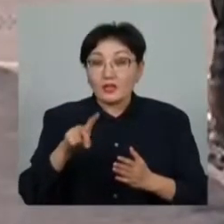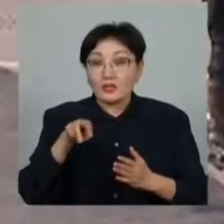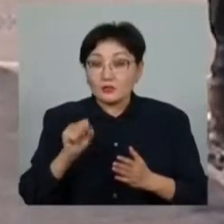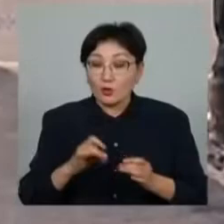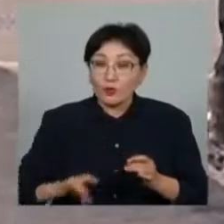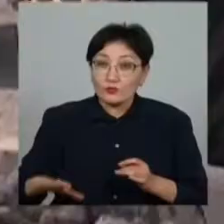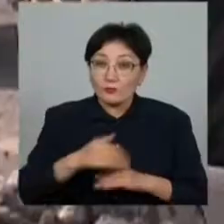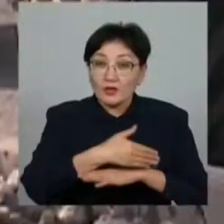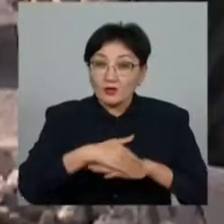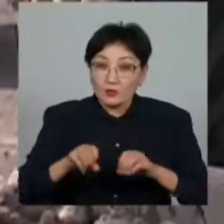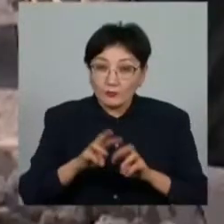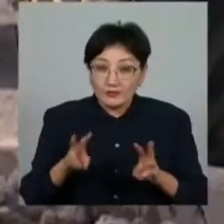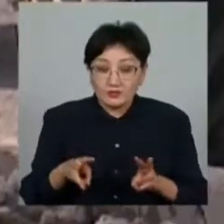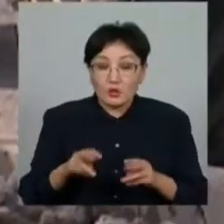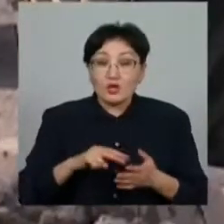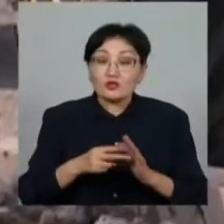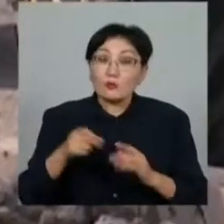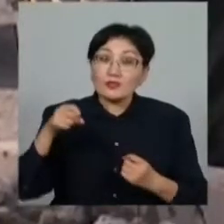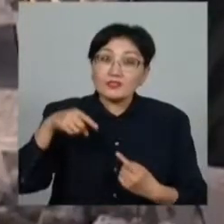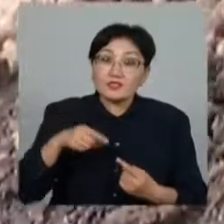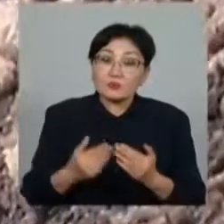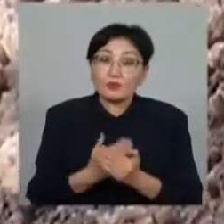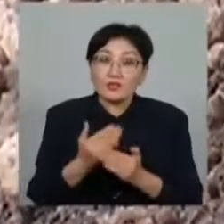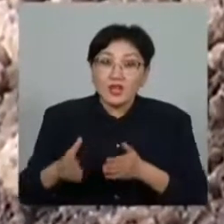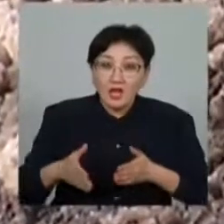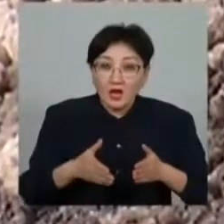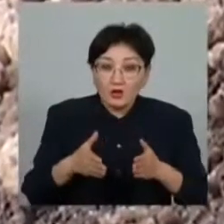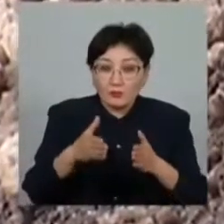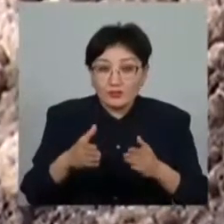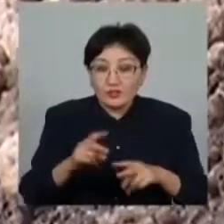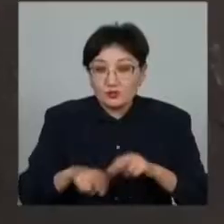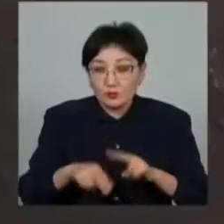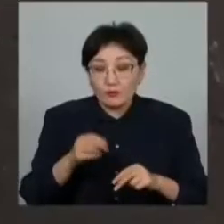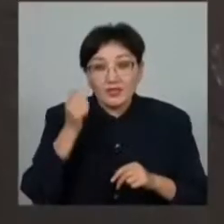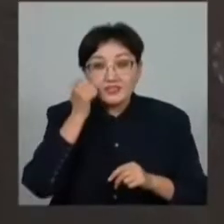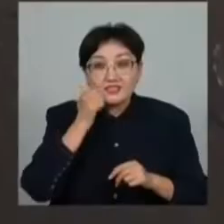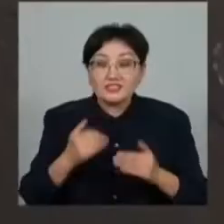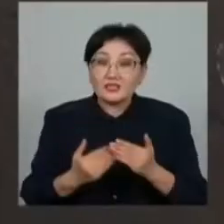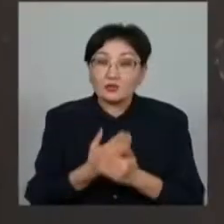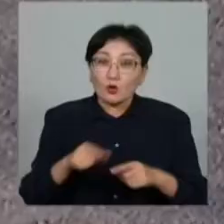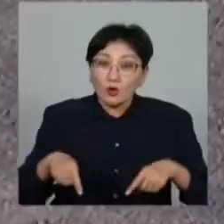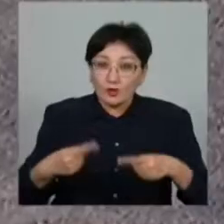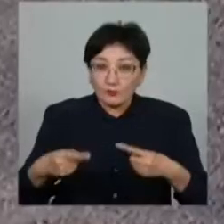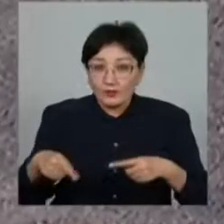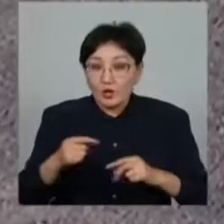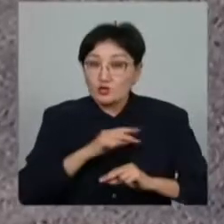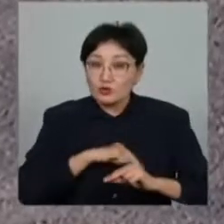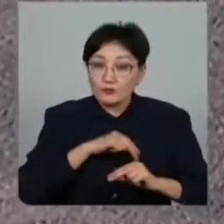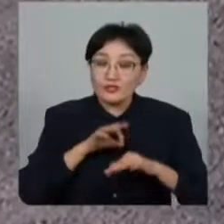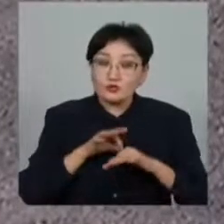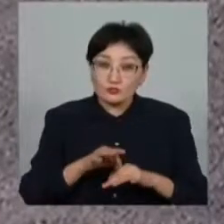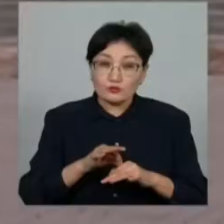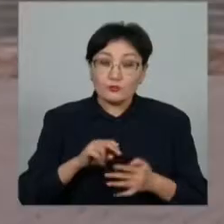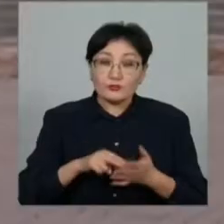аудандарының көшелері кіреді. Бұл аймақтарда жоспарға сәйкес жаңа арық жүйелерін салу мен ескілерін қайта қалпына келтіру жұмыстары